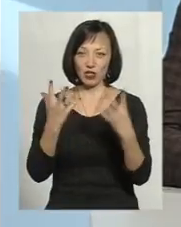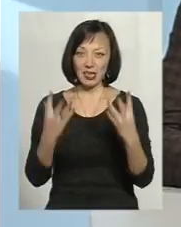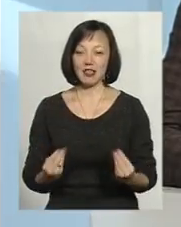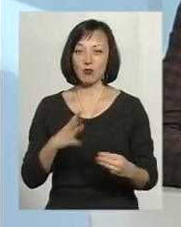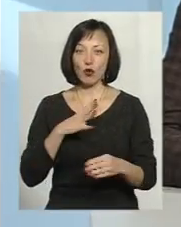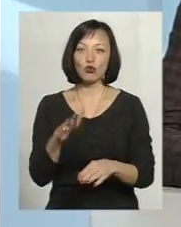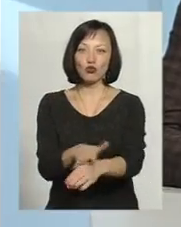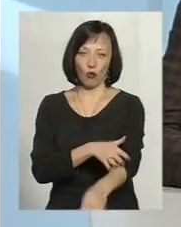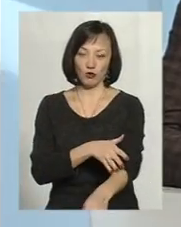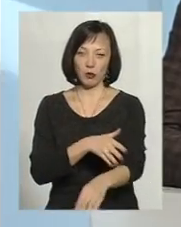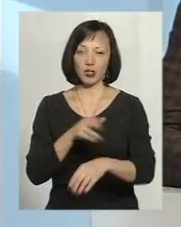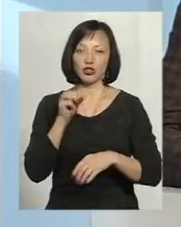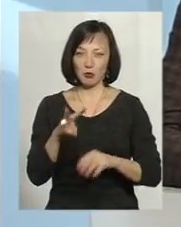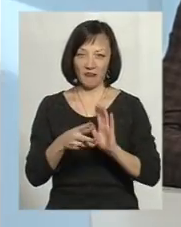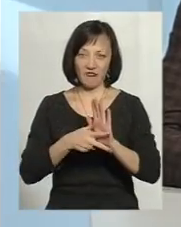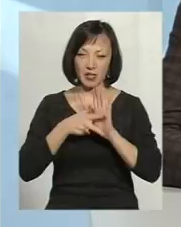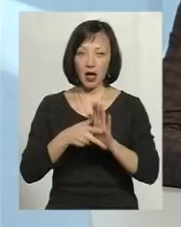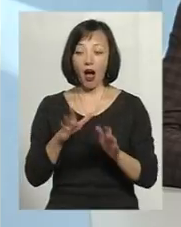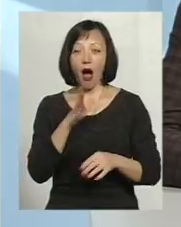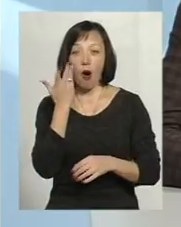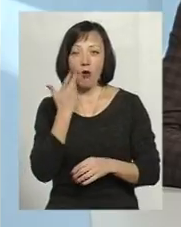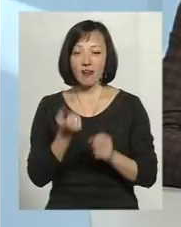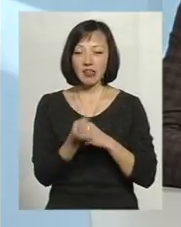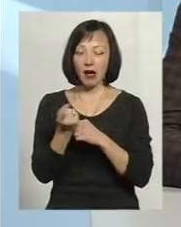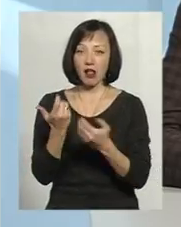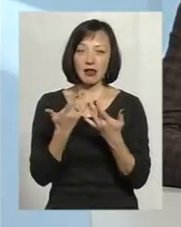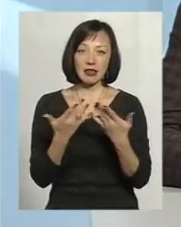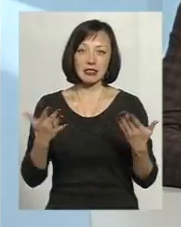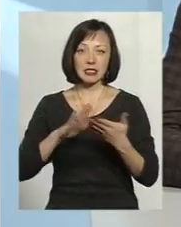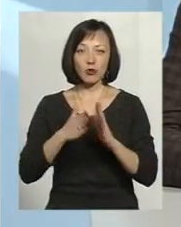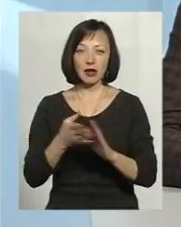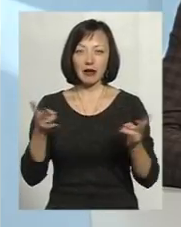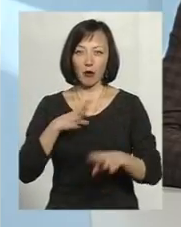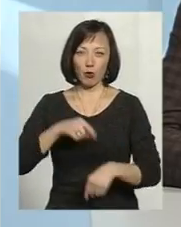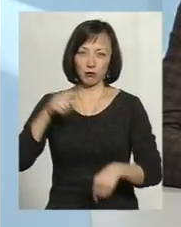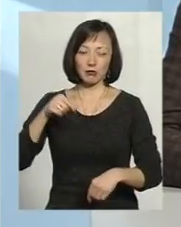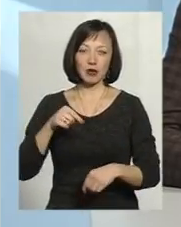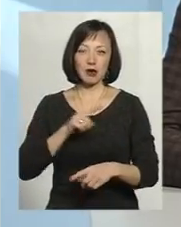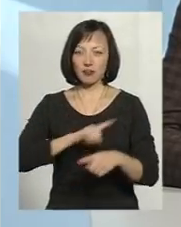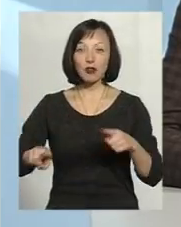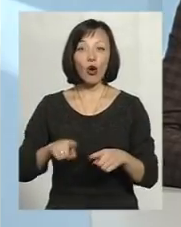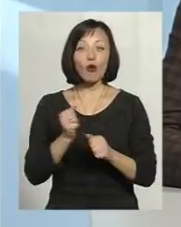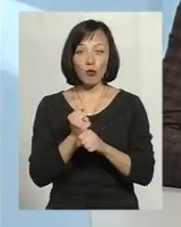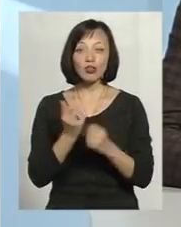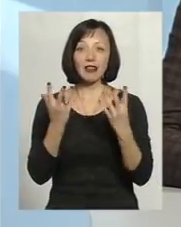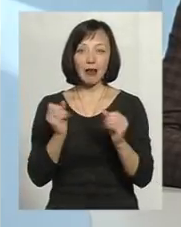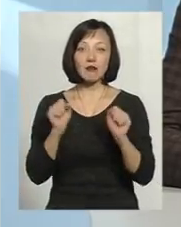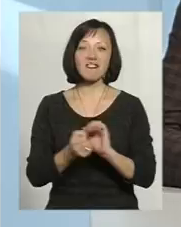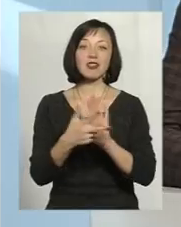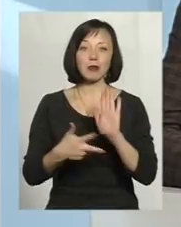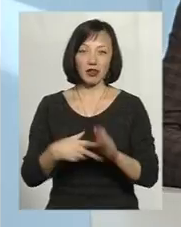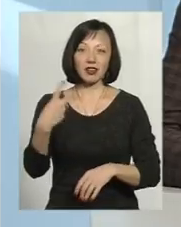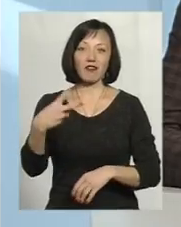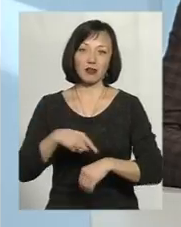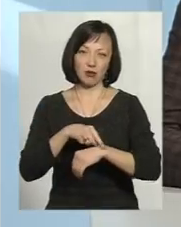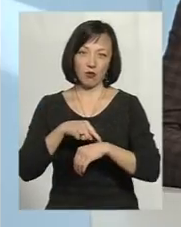тривали довше. А коли виникали різні, скажімо, так, ситуації, коли треба було реагувати, то робочий день міг бути 18 і навіть